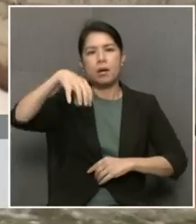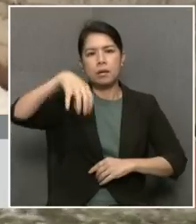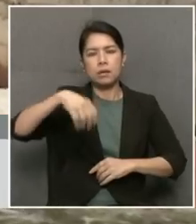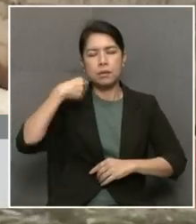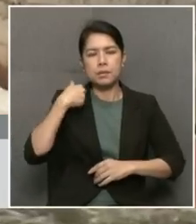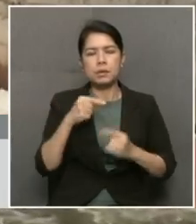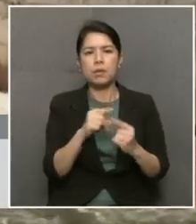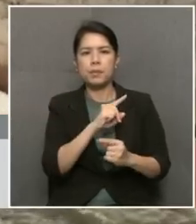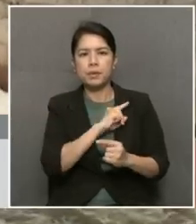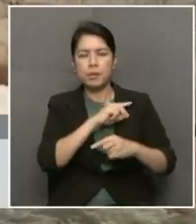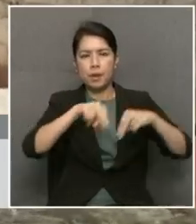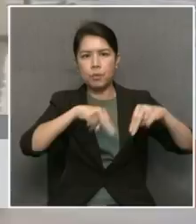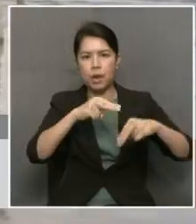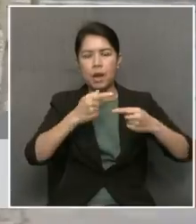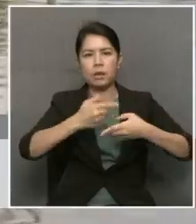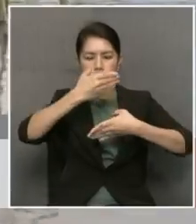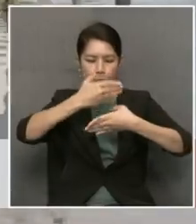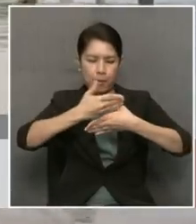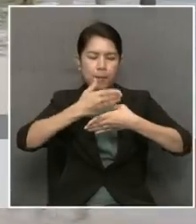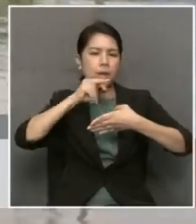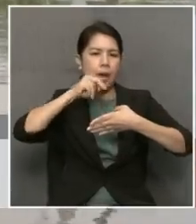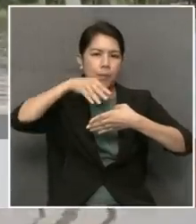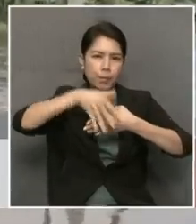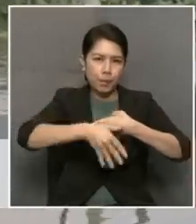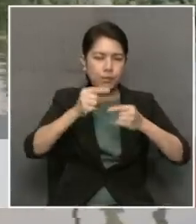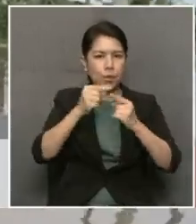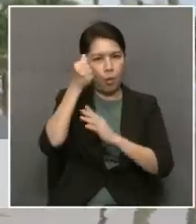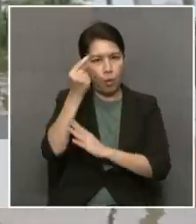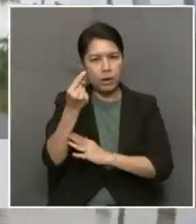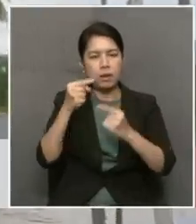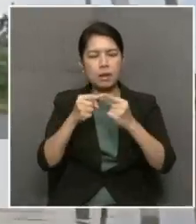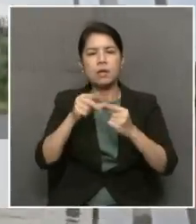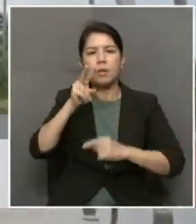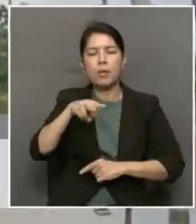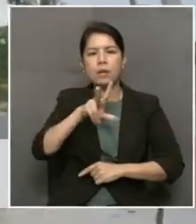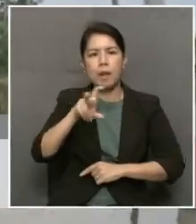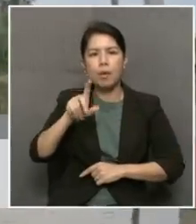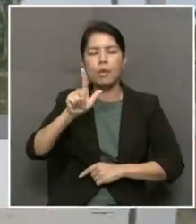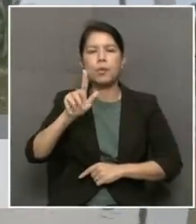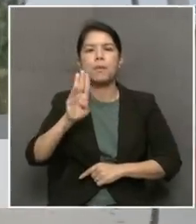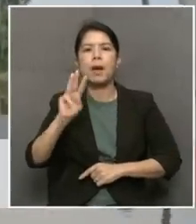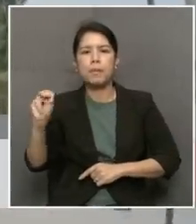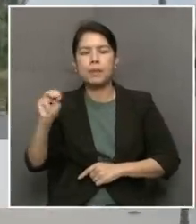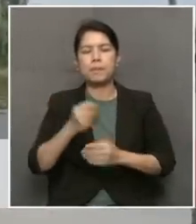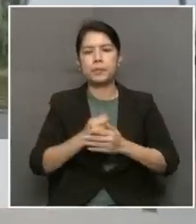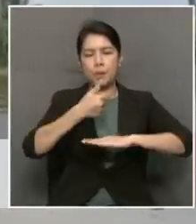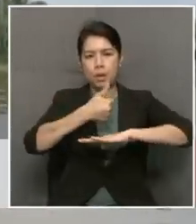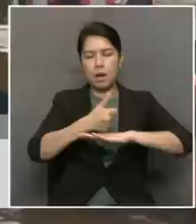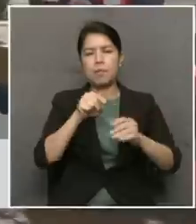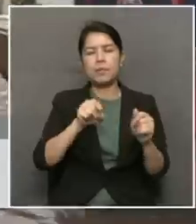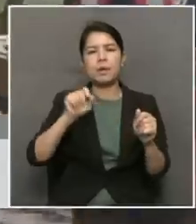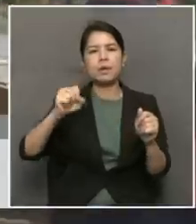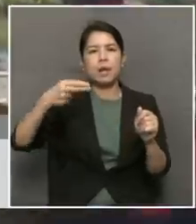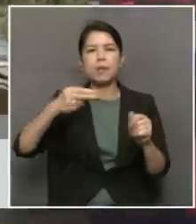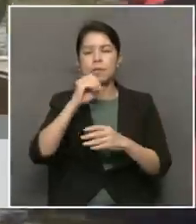ระบายน้ำวันละ 32ล้านลูกบาทเมตนายอำเภอสหัสขันท่านบอกว่าพื้นที่อำเภอสหัสขันธ์อยู่ริมเขินลำป่า